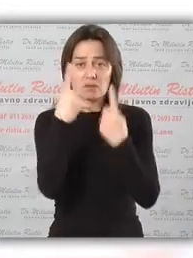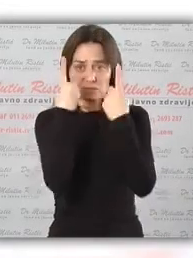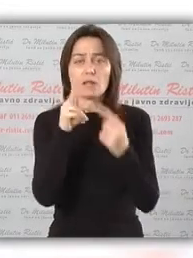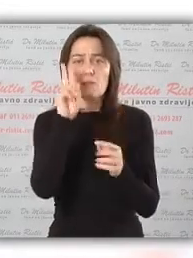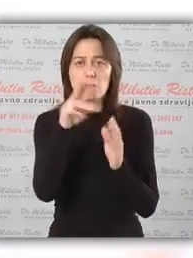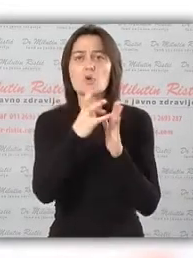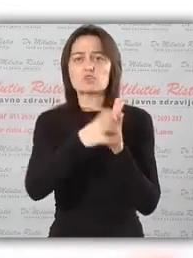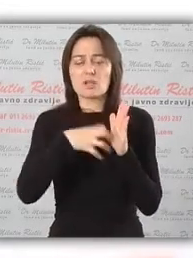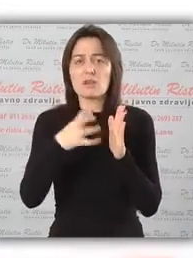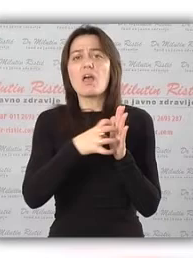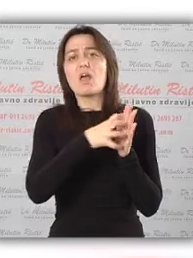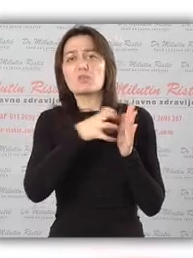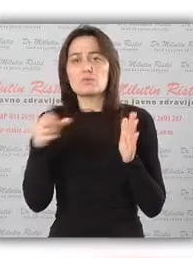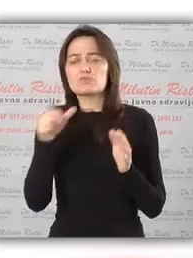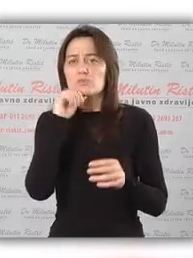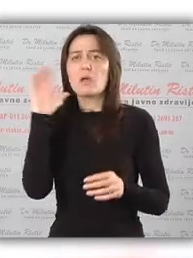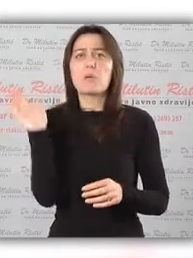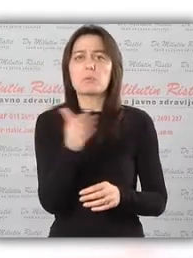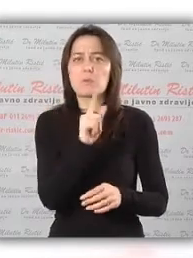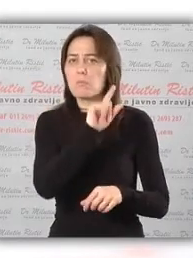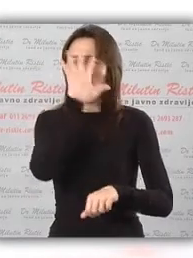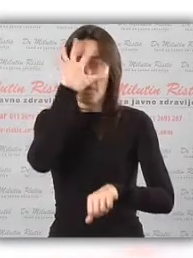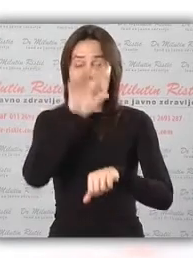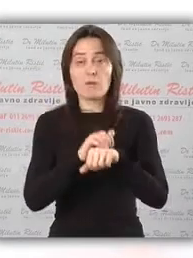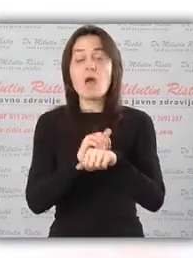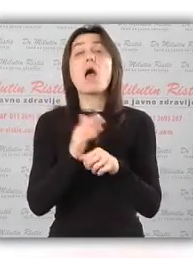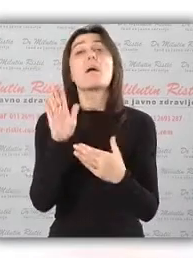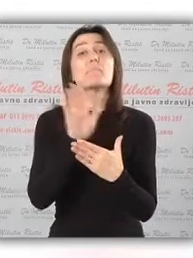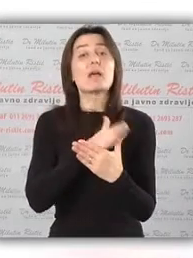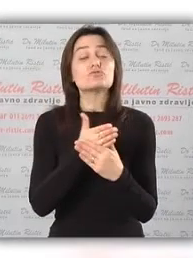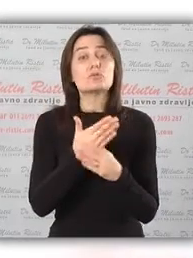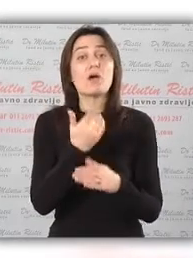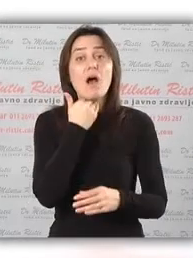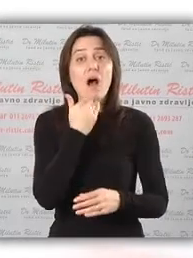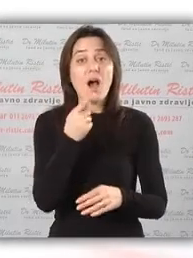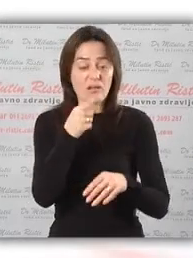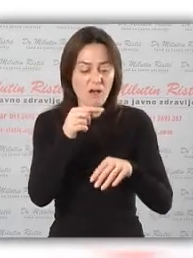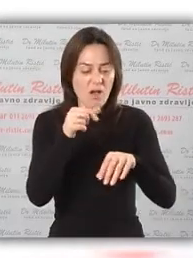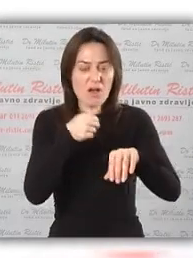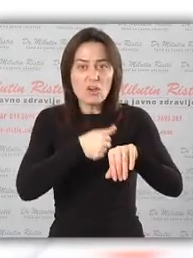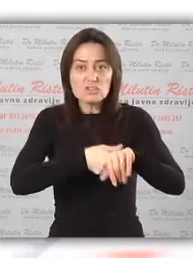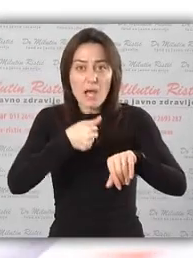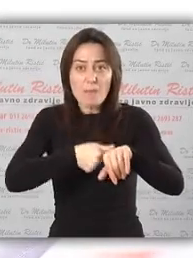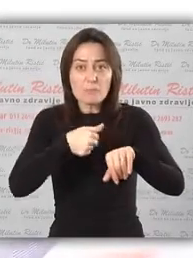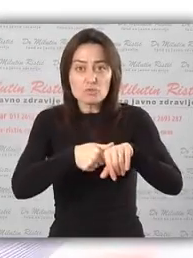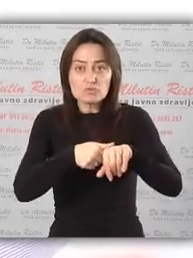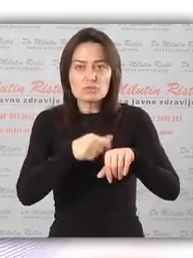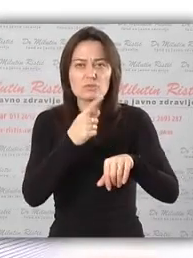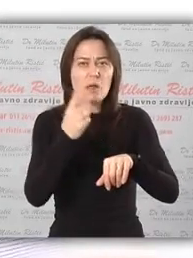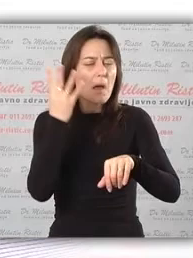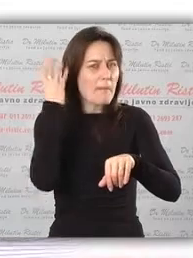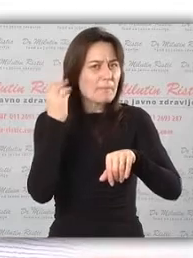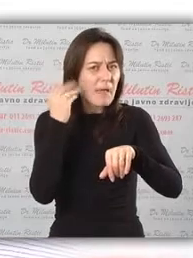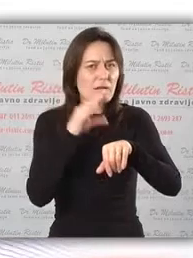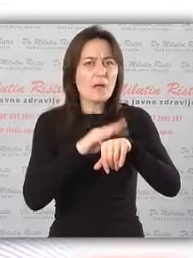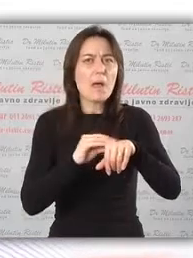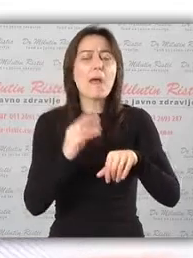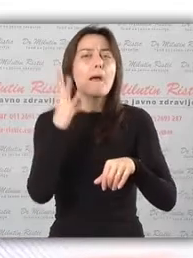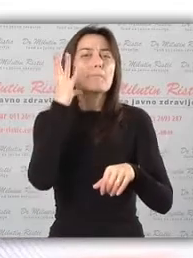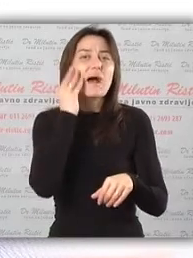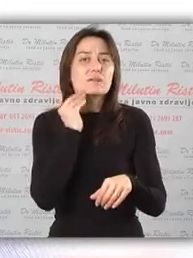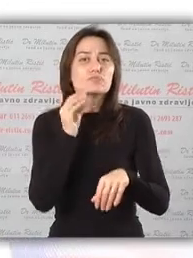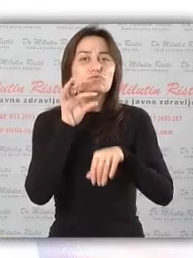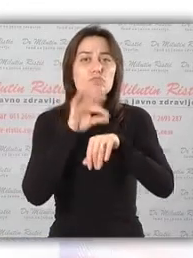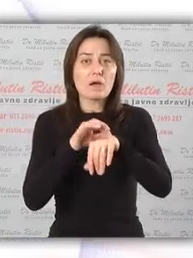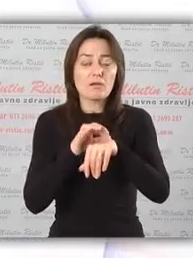Ovako stanje može trajati duže vremena i prolaziti neprimećeno. Međutim, ako se ove šupljine zapuše perutanjem ili